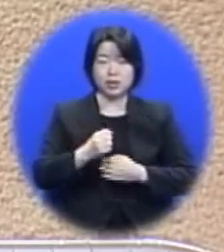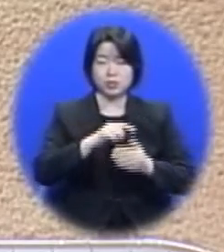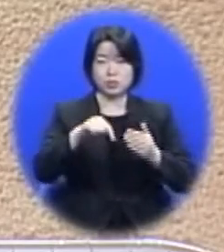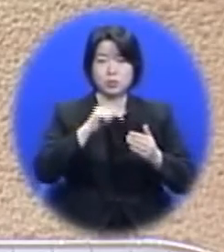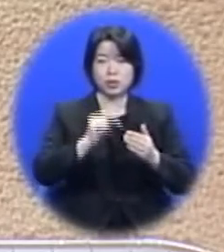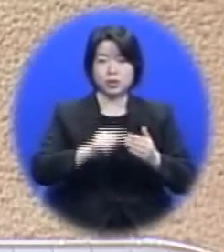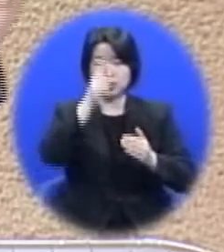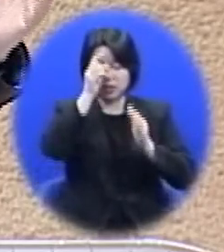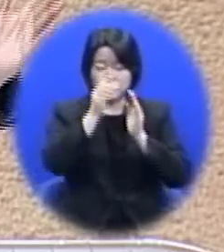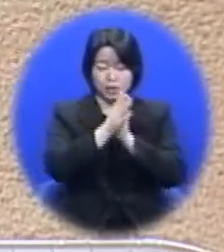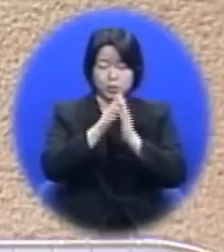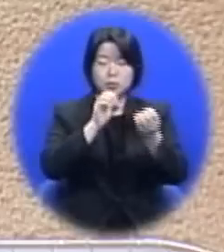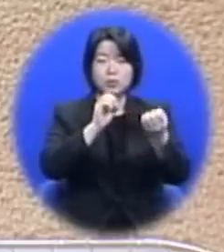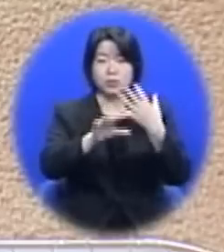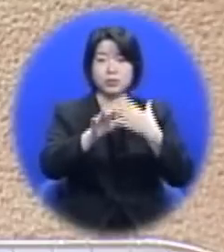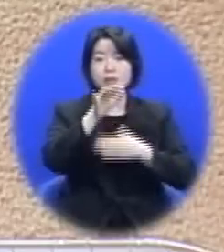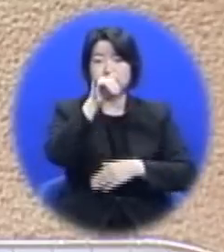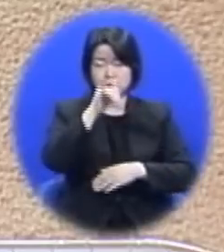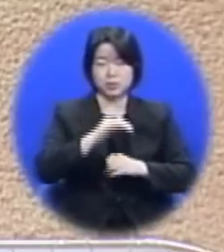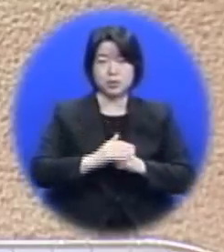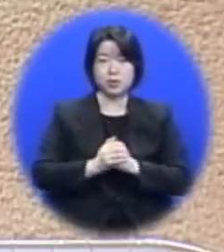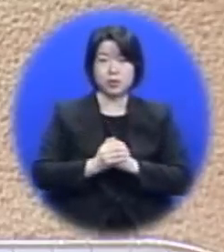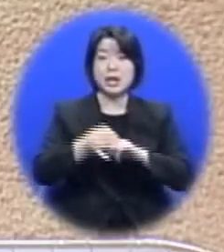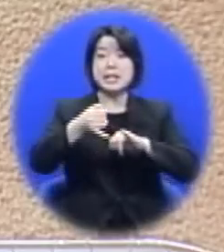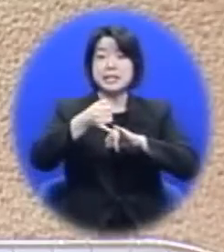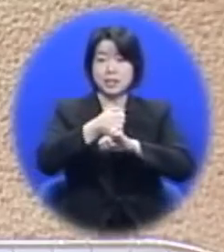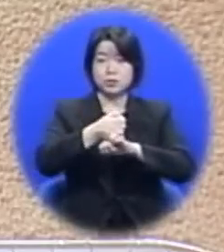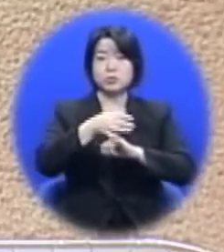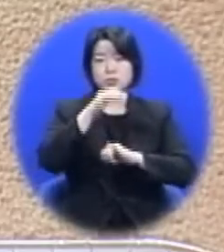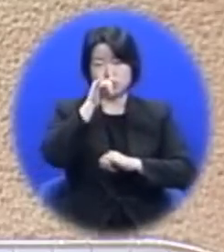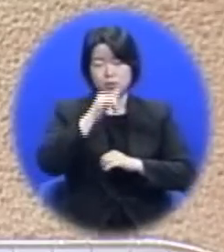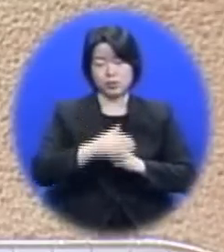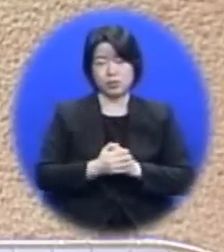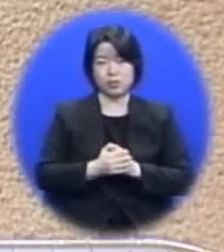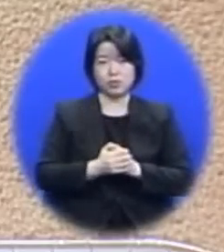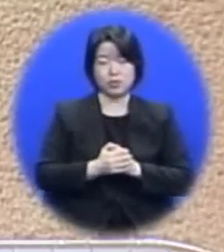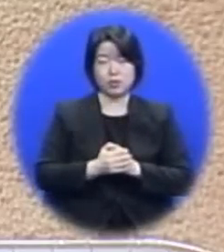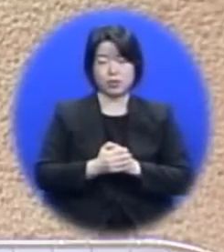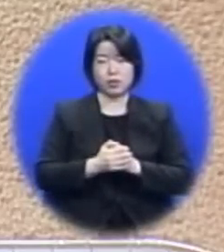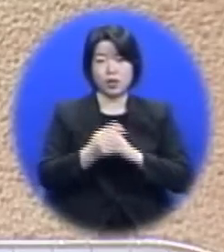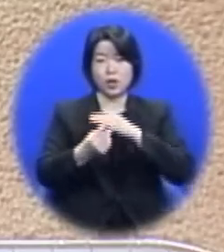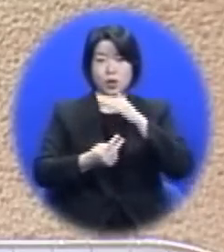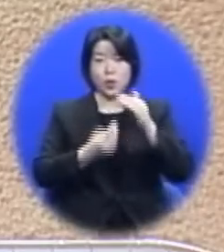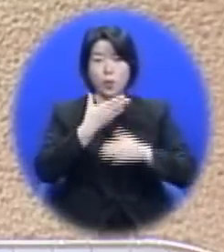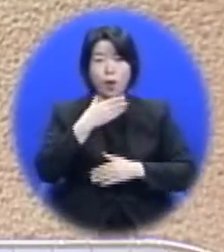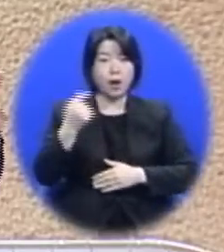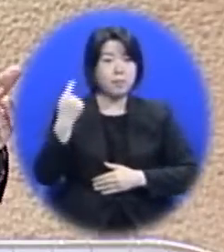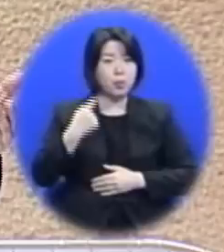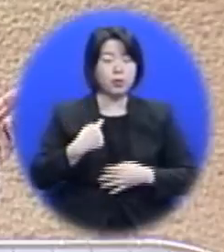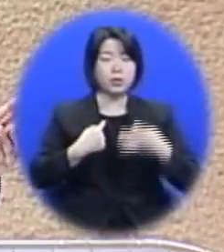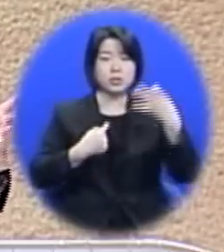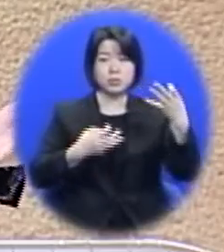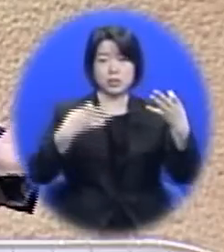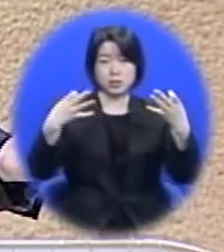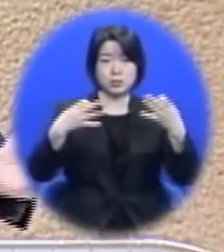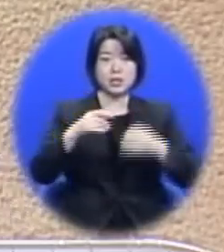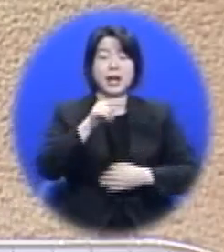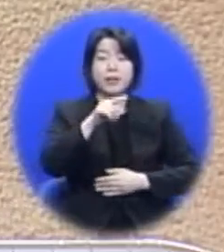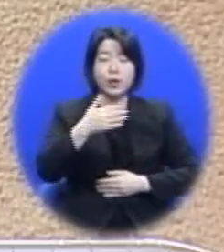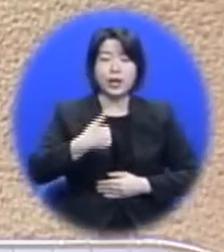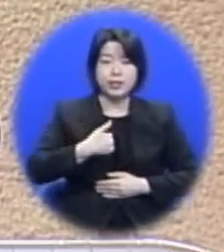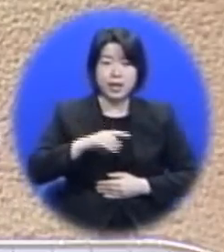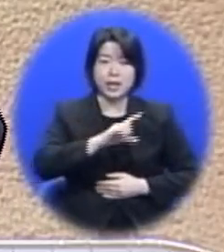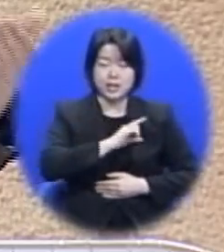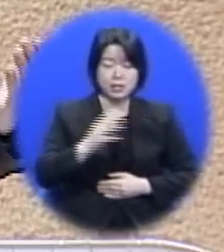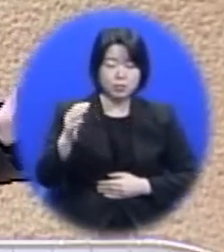기도 응답이 있습니다. 약속하셨어요. 요한복음 14장 13절에 너희가 내 이름으로 무엇을